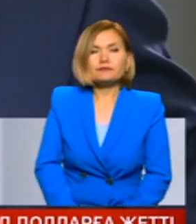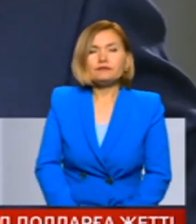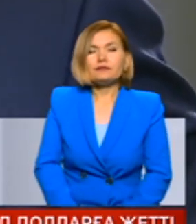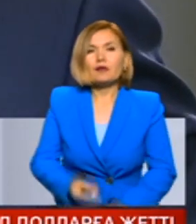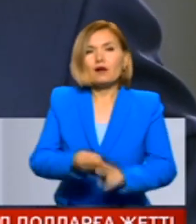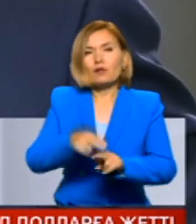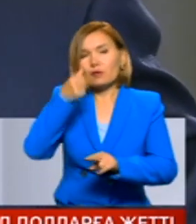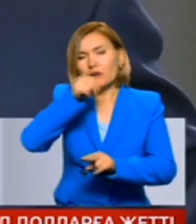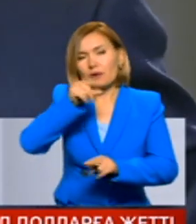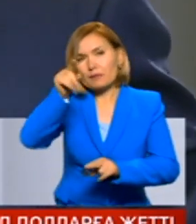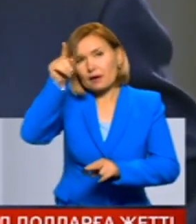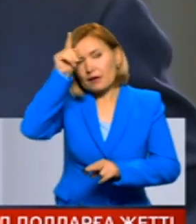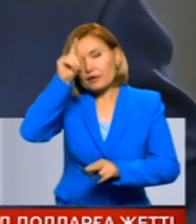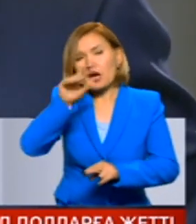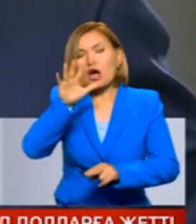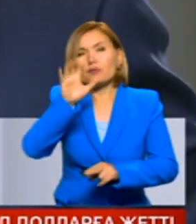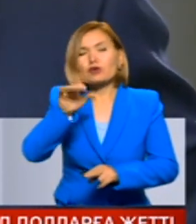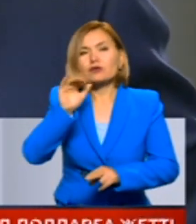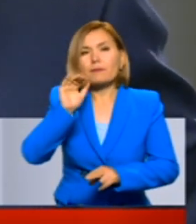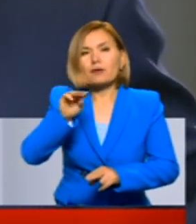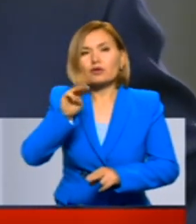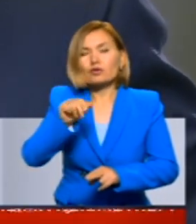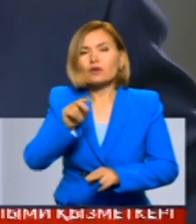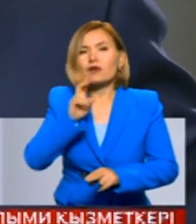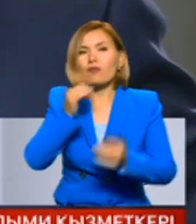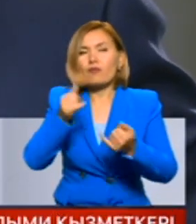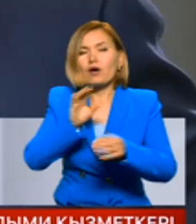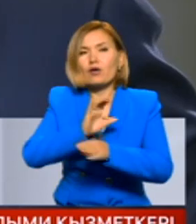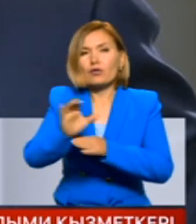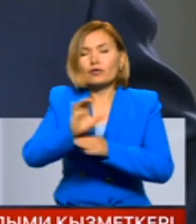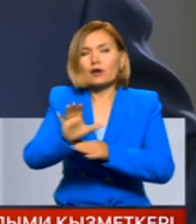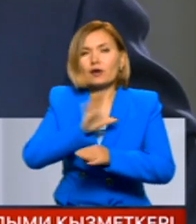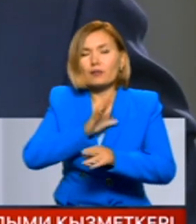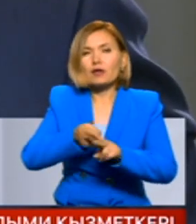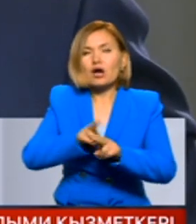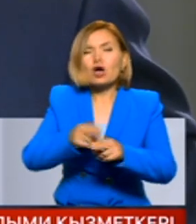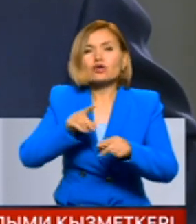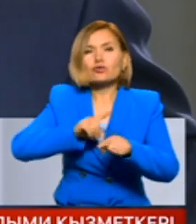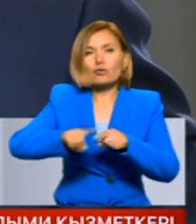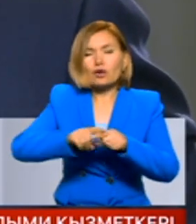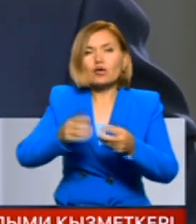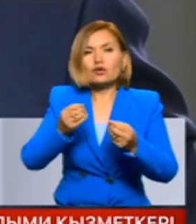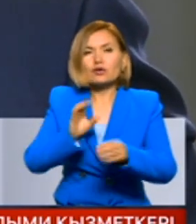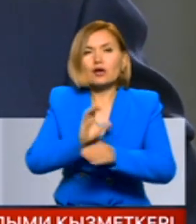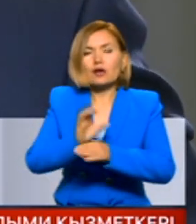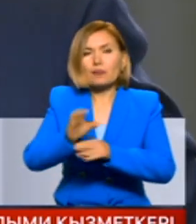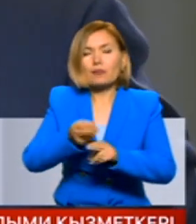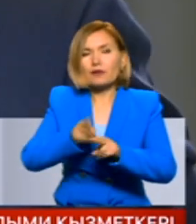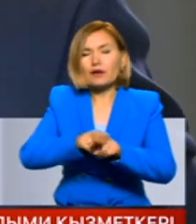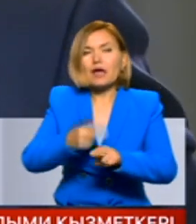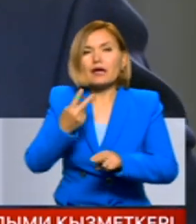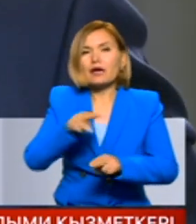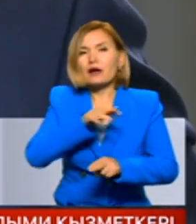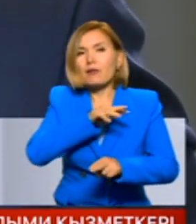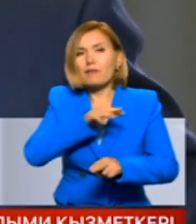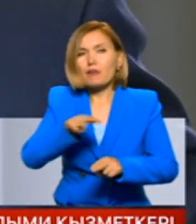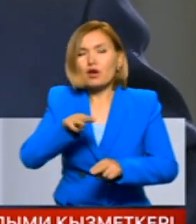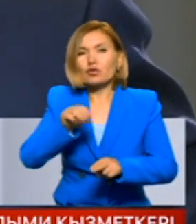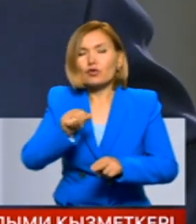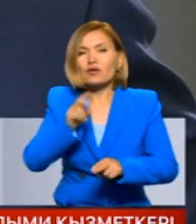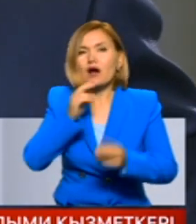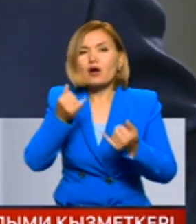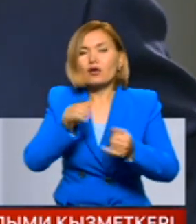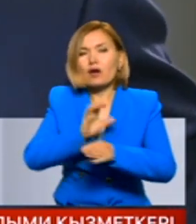Биыл Германияға 500 мың тонна мұнай жөнелттік. Жыл аяғына дейін тағы 400 мың тонна жібереміз. Олар 2 миллион тоннаға дейін алуға